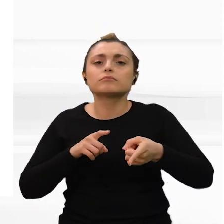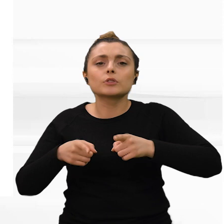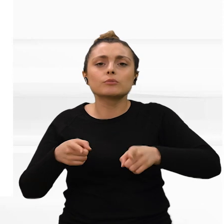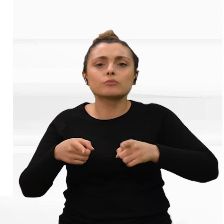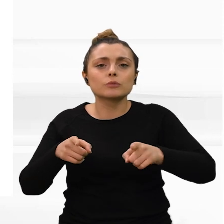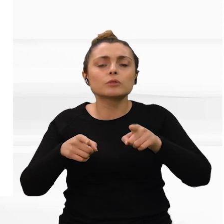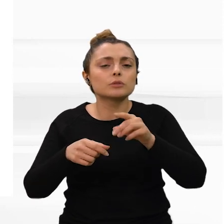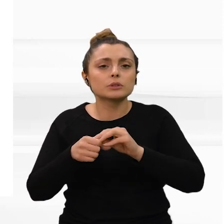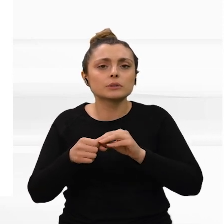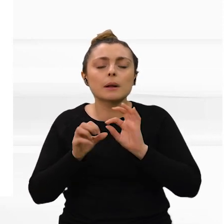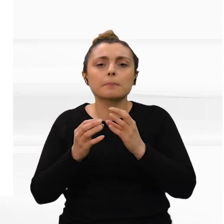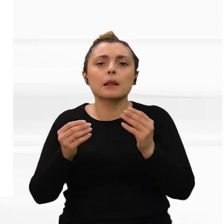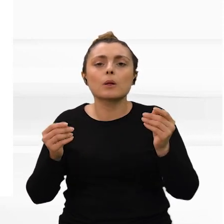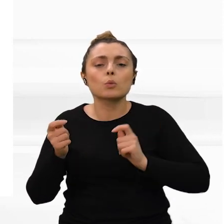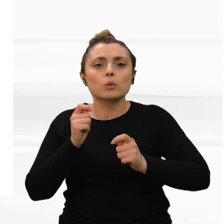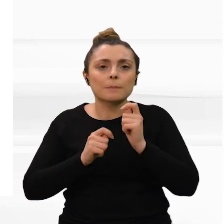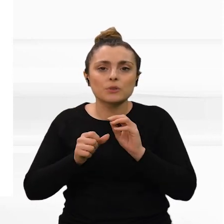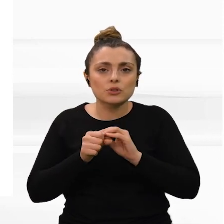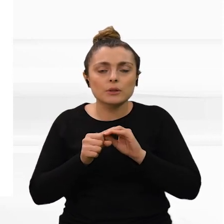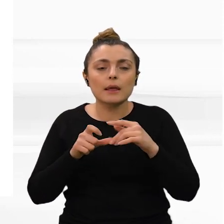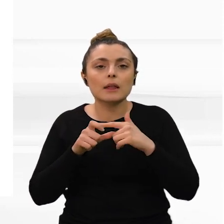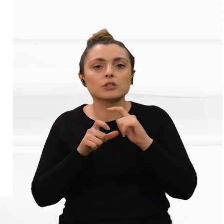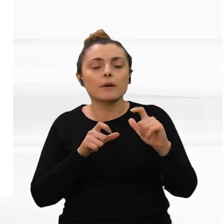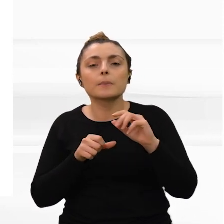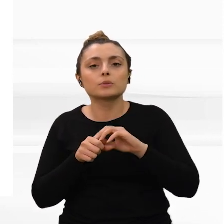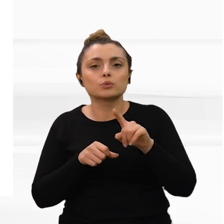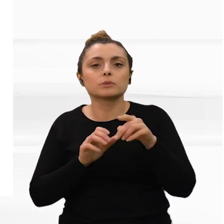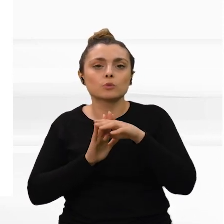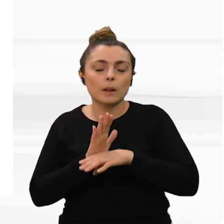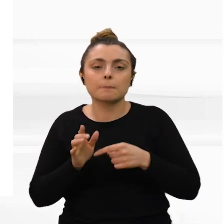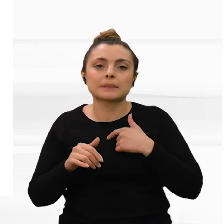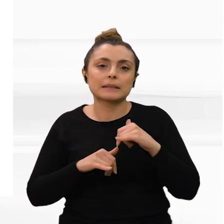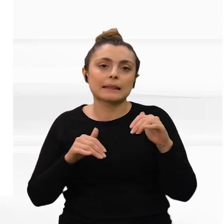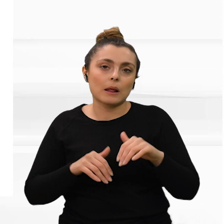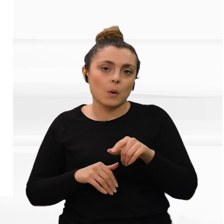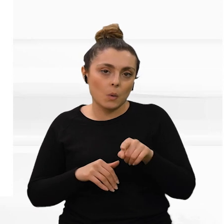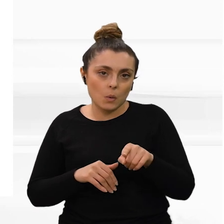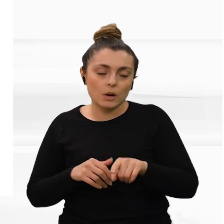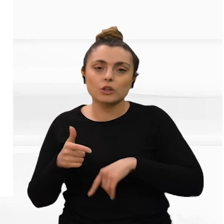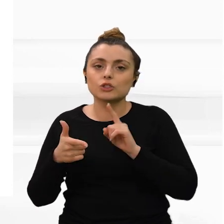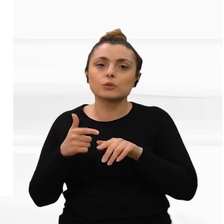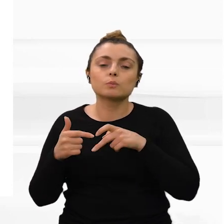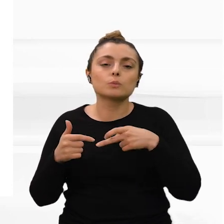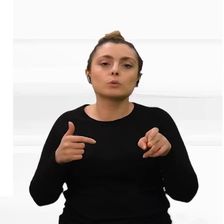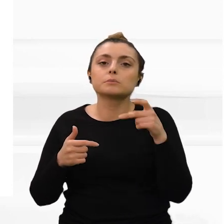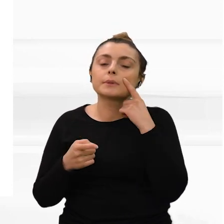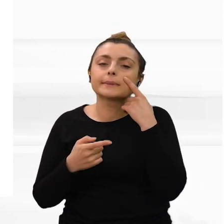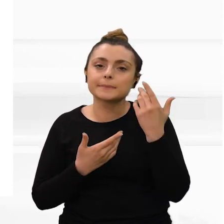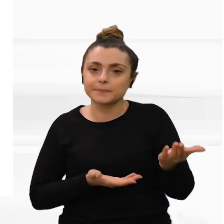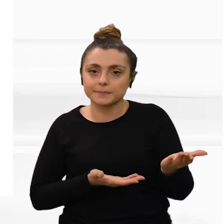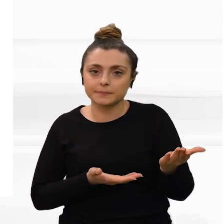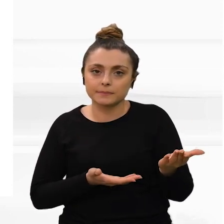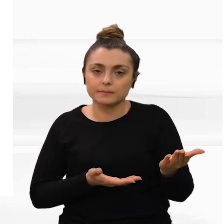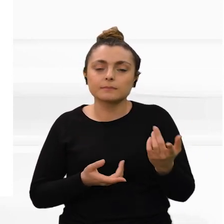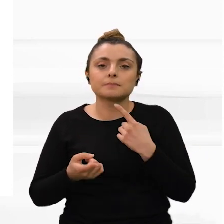arkadaşlar teknikler genellikle kullanıldığı içine seçeneği Bu aşamada bize yakın geliyor ama ikinci boşluğa da hemen